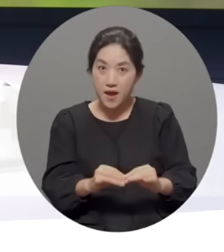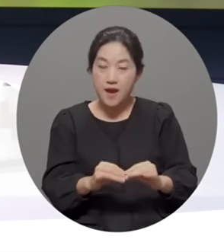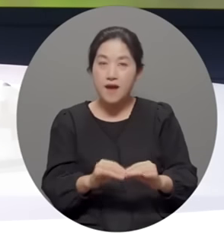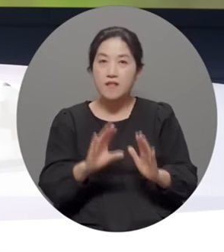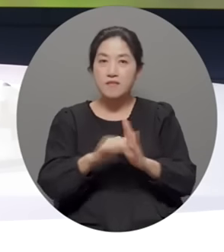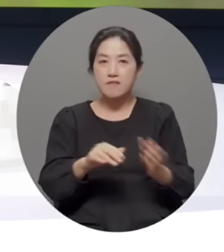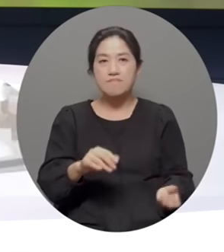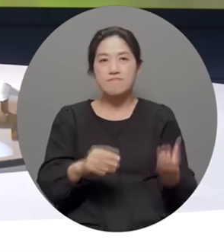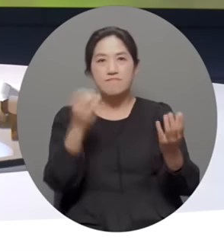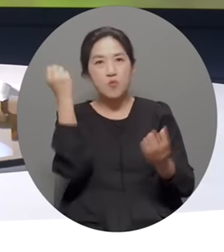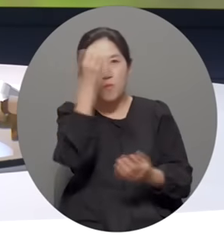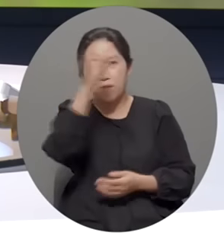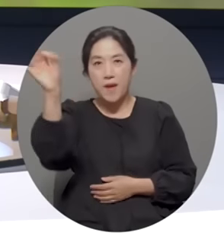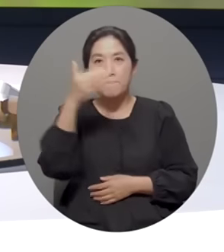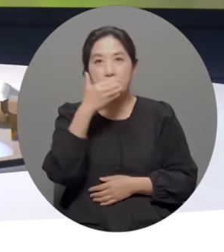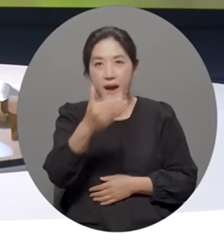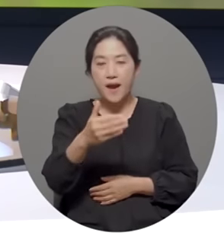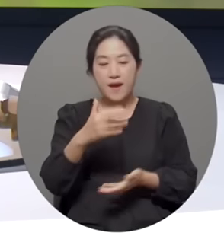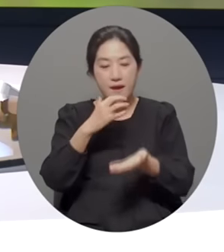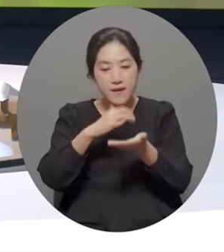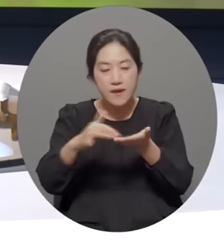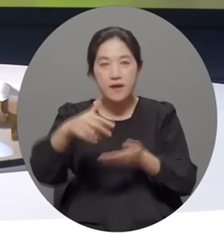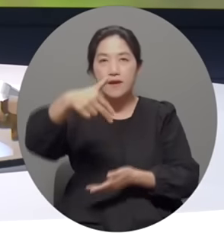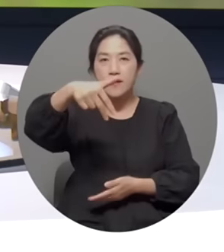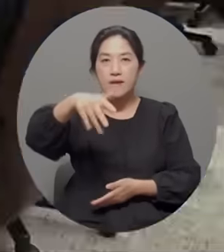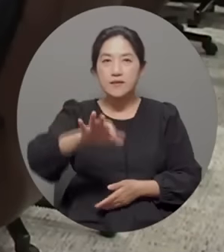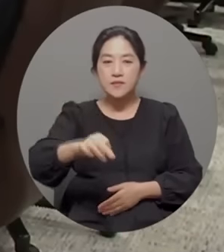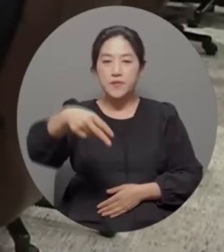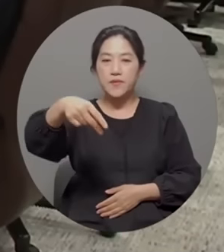재의결되는지 정상빈 기자가 따져봤습니다.